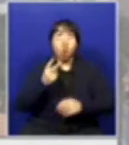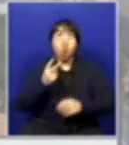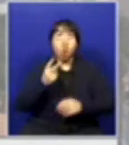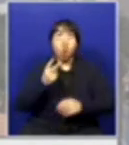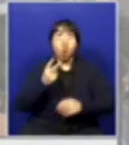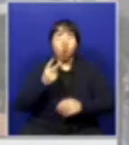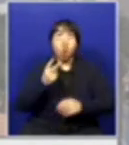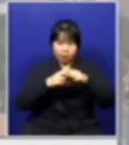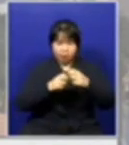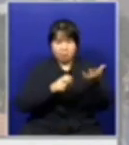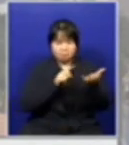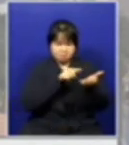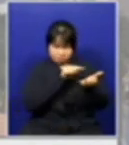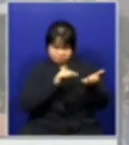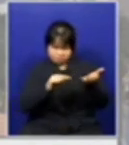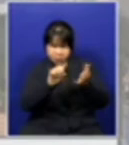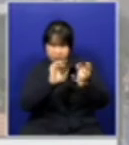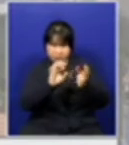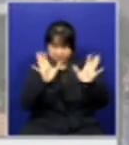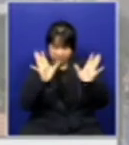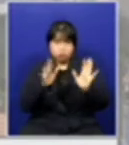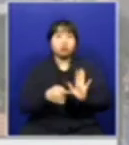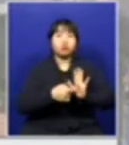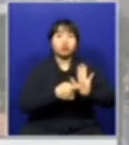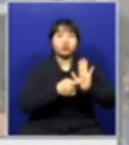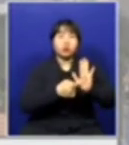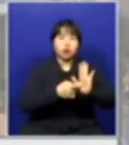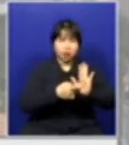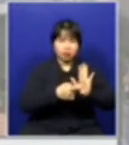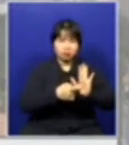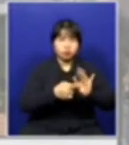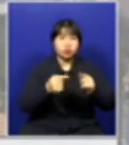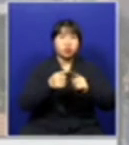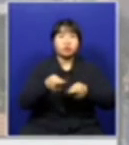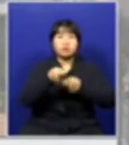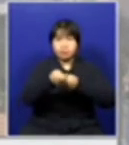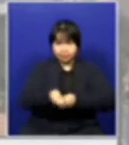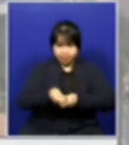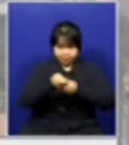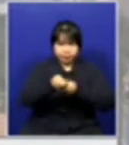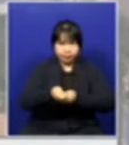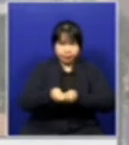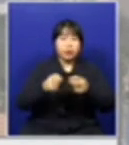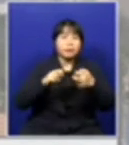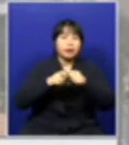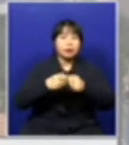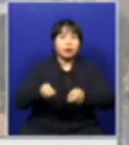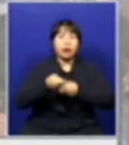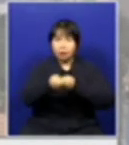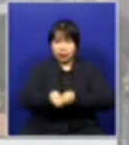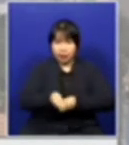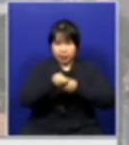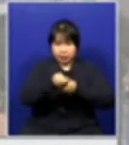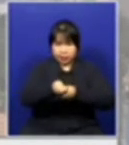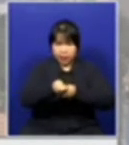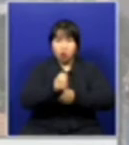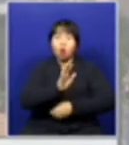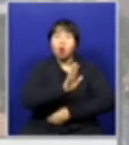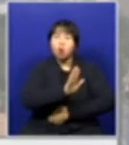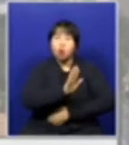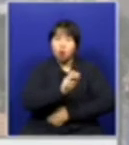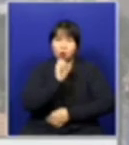จนดิฉันขอยกตัวอย่างในเรื่องของการเกษตรปัญหาการเกษตรในมุมมองของเกษตรกรก็